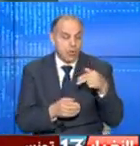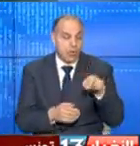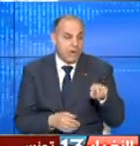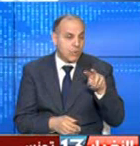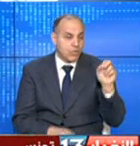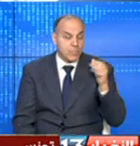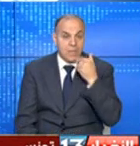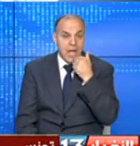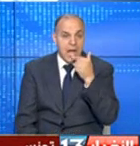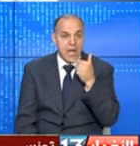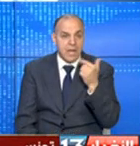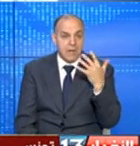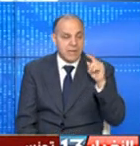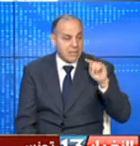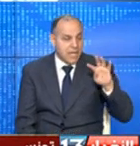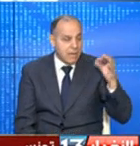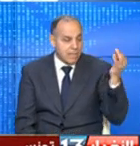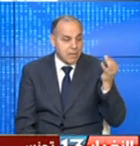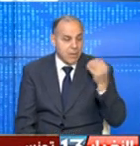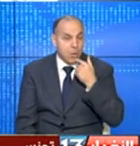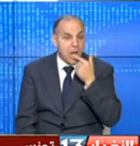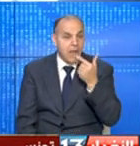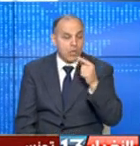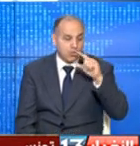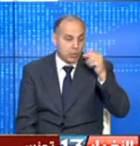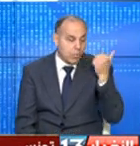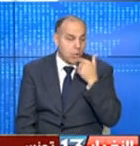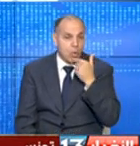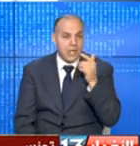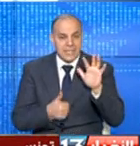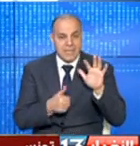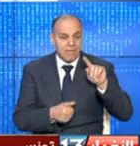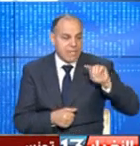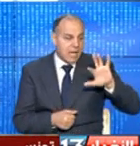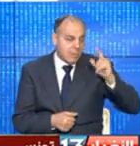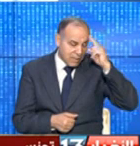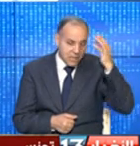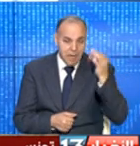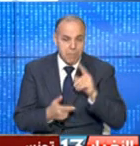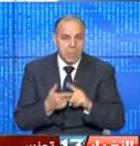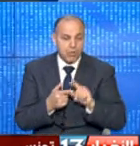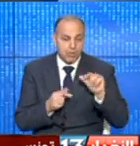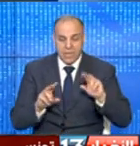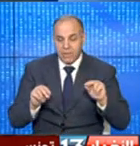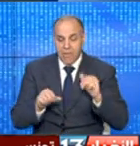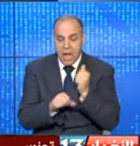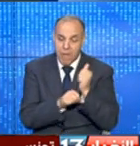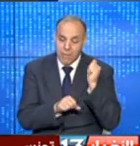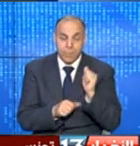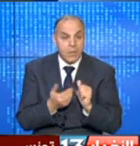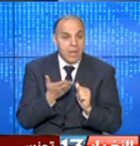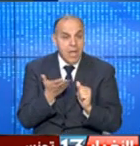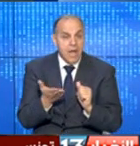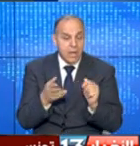مقابل خمسه فاصل اربعه بالمائه قبل شهر سته فاصل خمسه بالمائه في نفس الشهر من السنه الماضيه